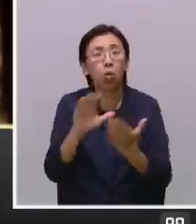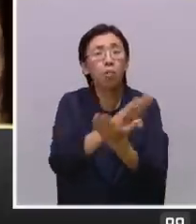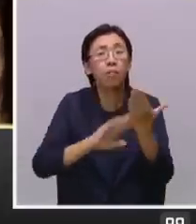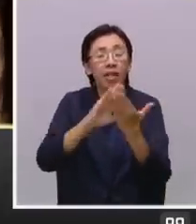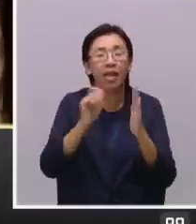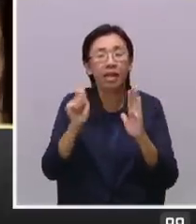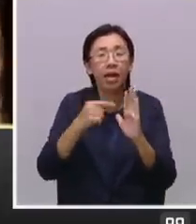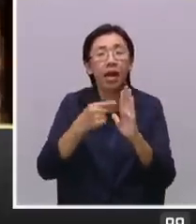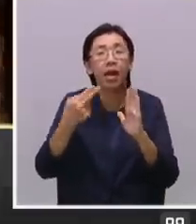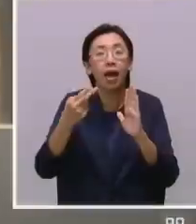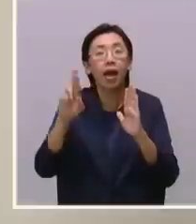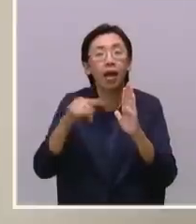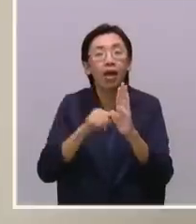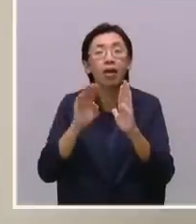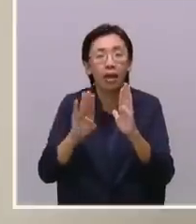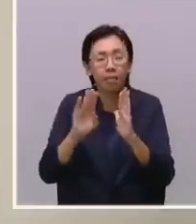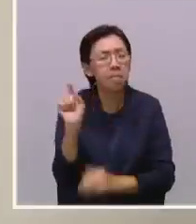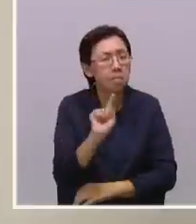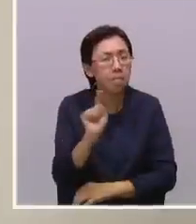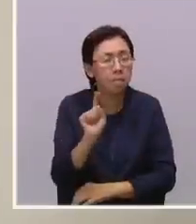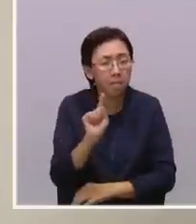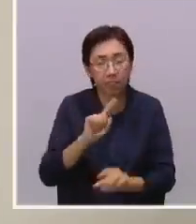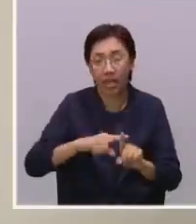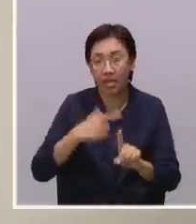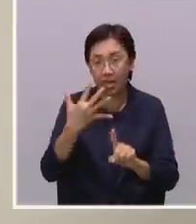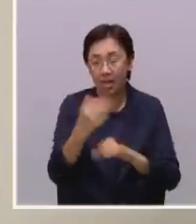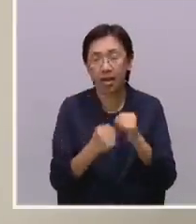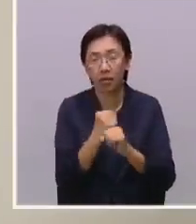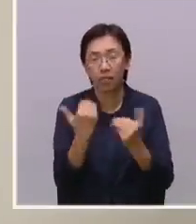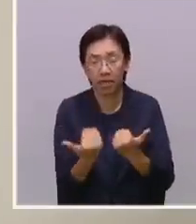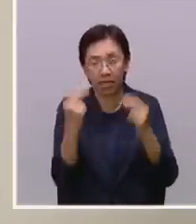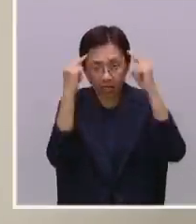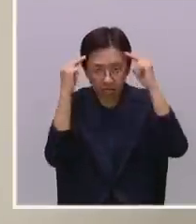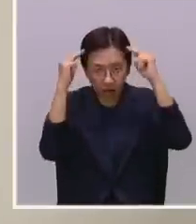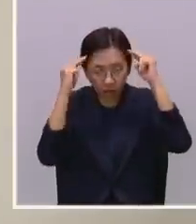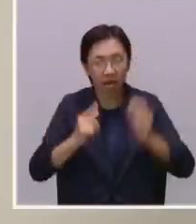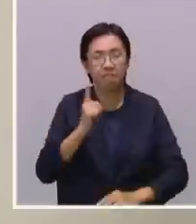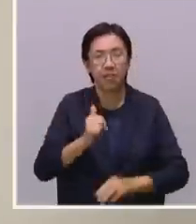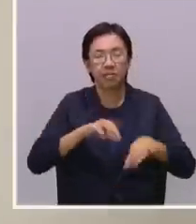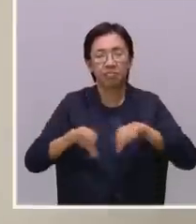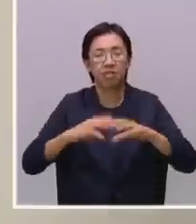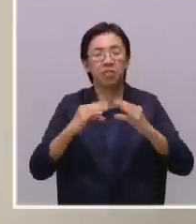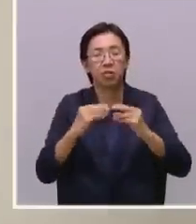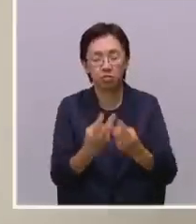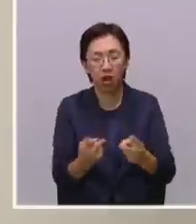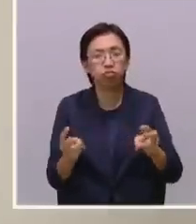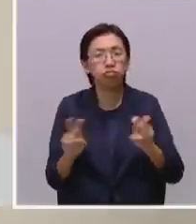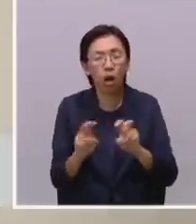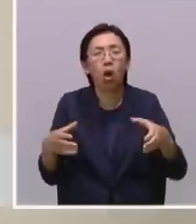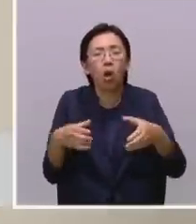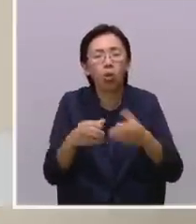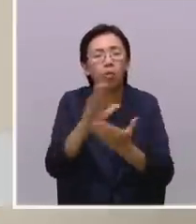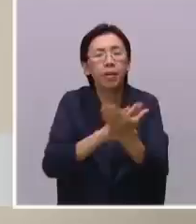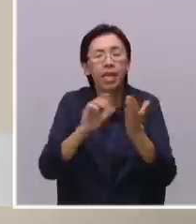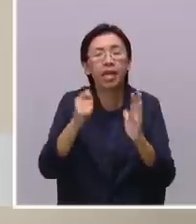ละเอียดกันค่ะเชิญค่ะในเดือนพฤษภาคมนี้ซาอุดิอาระเบียจะเป็นเจ้าภาพการประชุมสุดยอดสันนิบาตอาหรับนะ